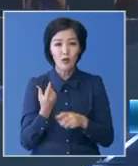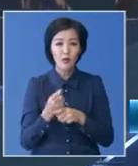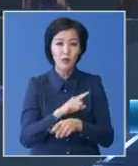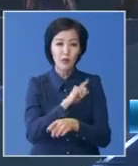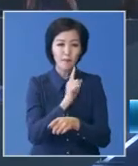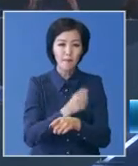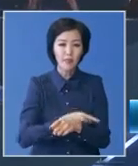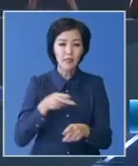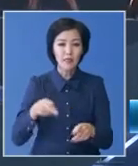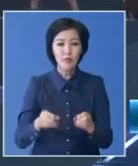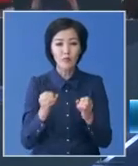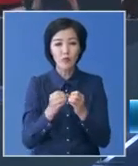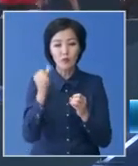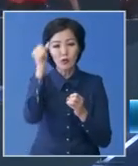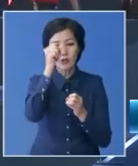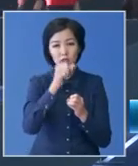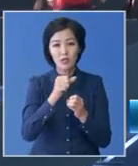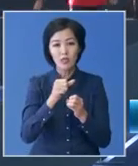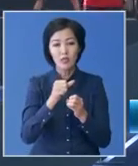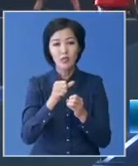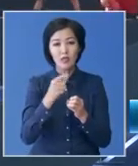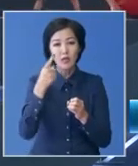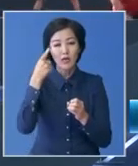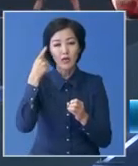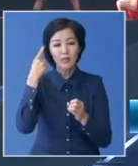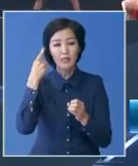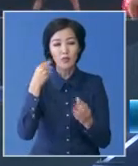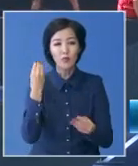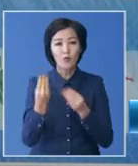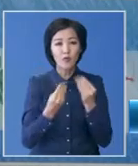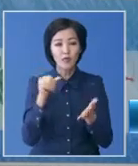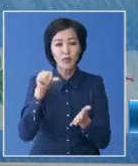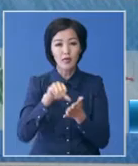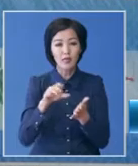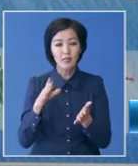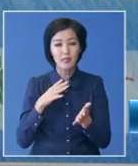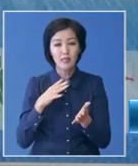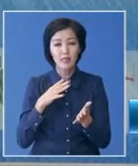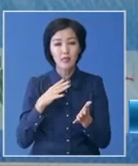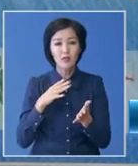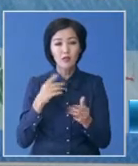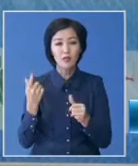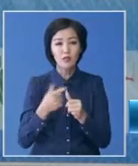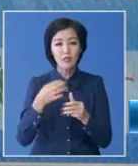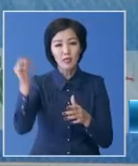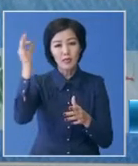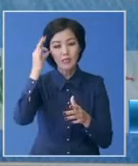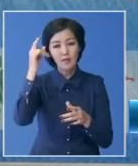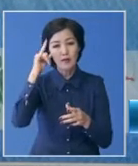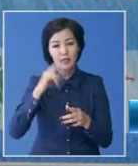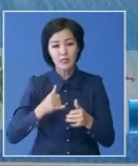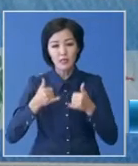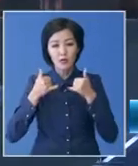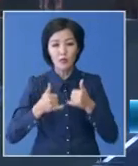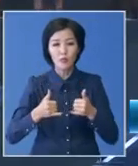кісі болған. 2010 жылы Гуанчжоуда Азия ойындарының қатысқан. Сол кісінің атына осылай Қазақстан кубогын биыл өткізіп